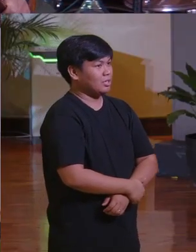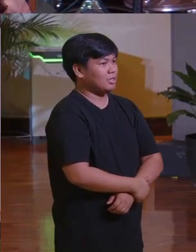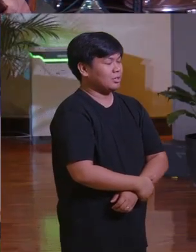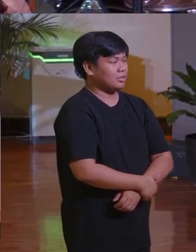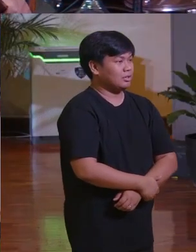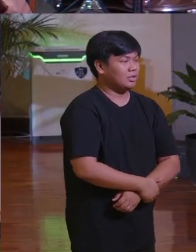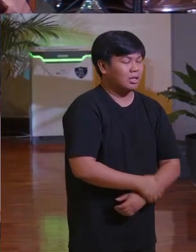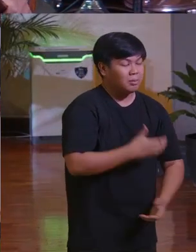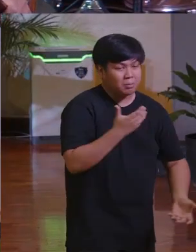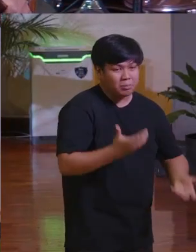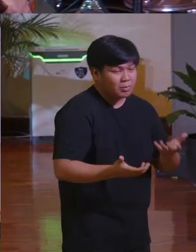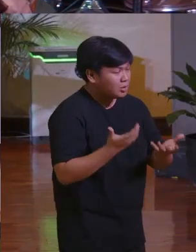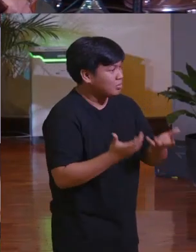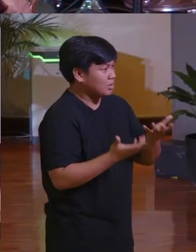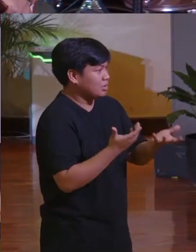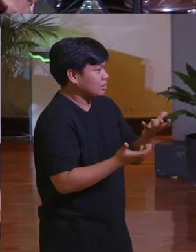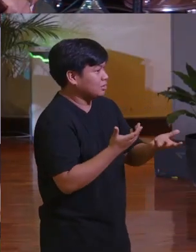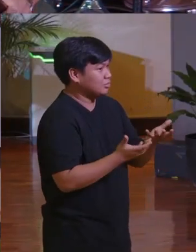Siguro